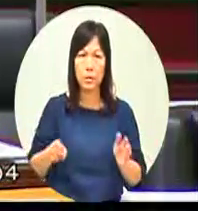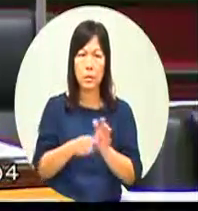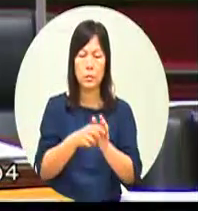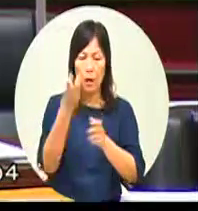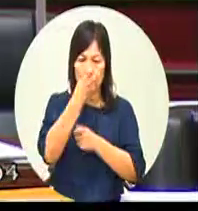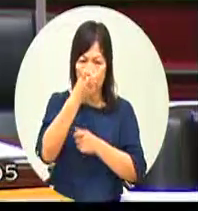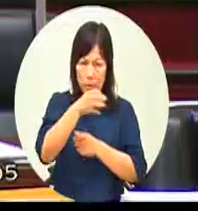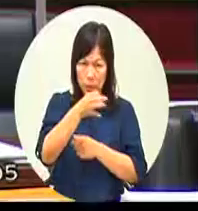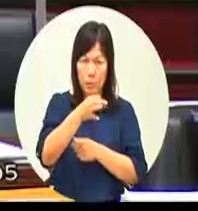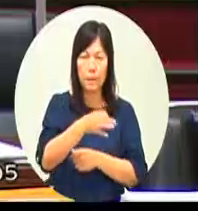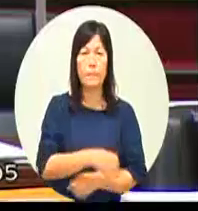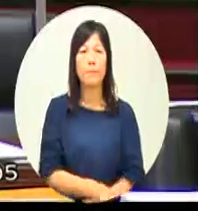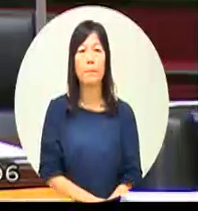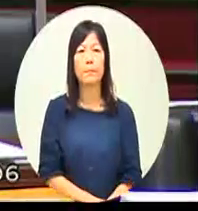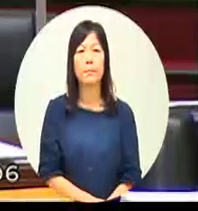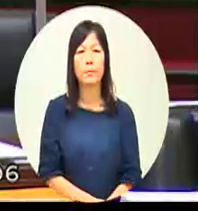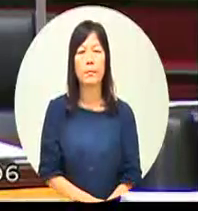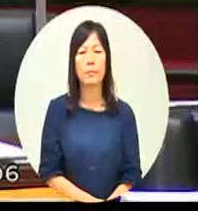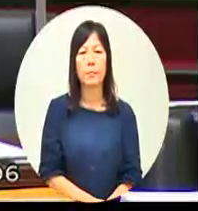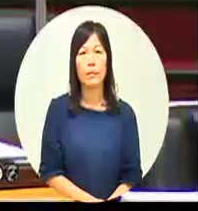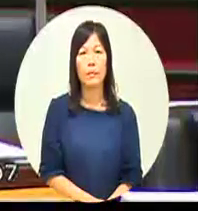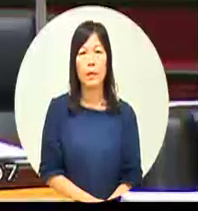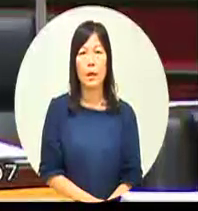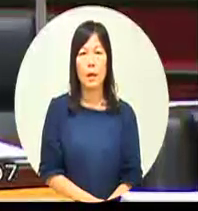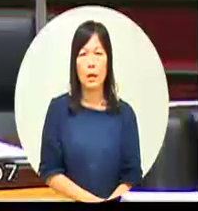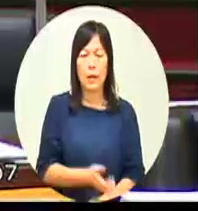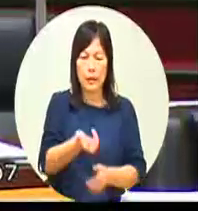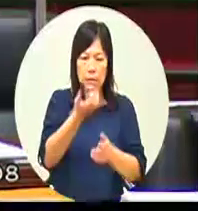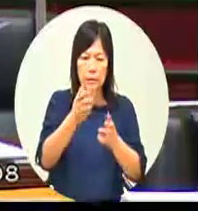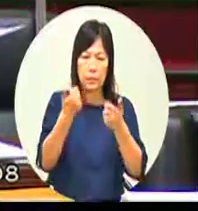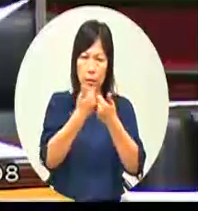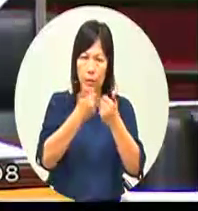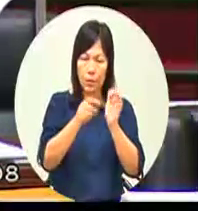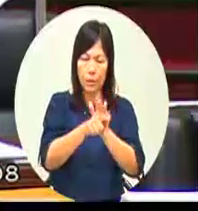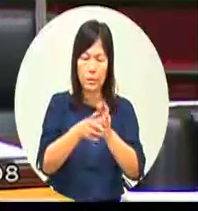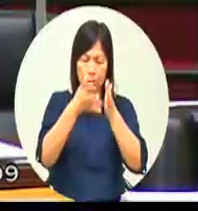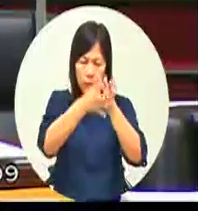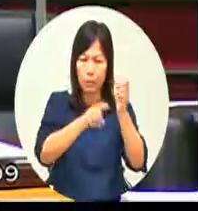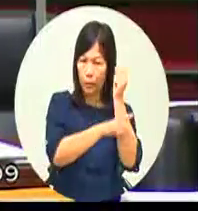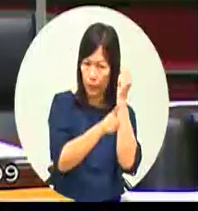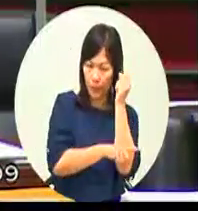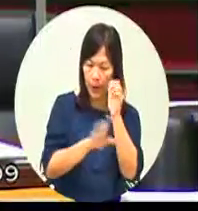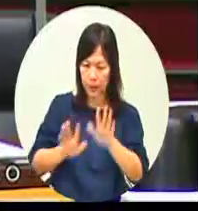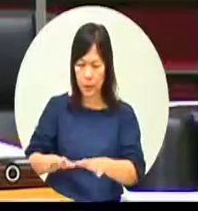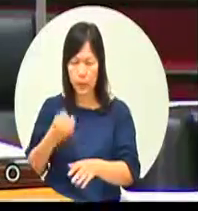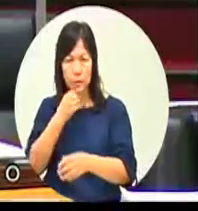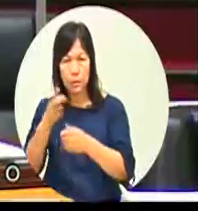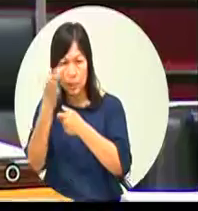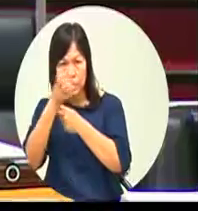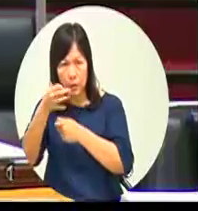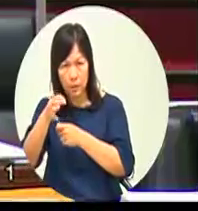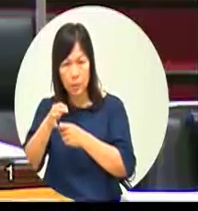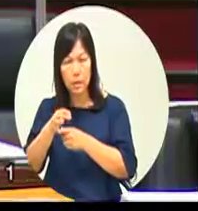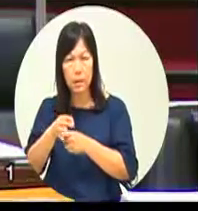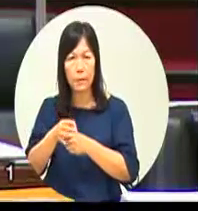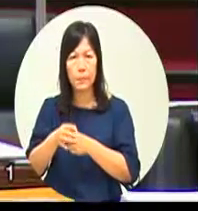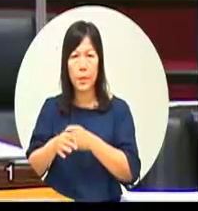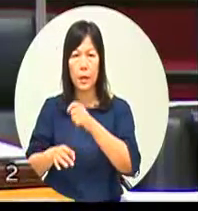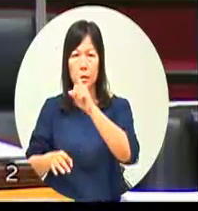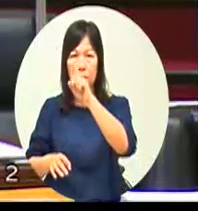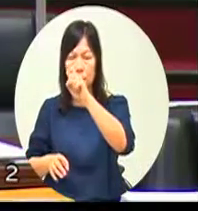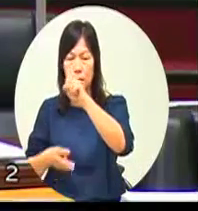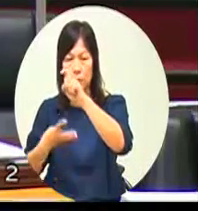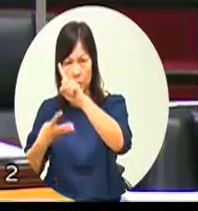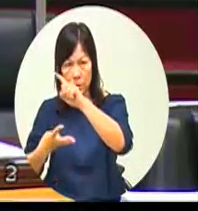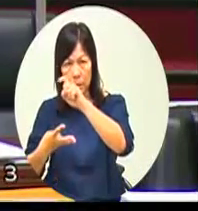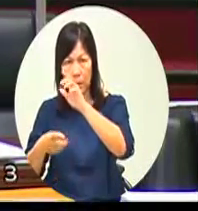算，那预算上个会期审法案，这个会期审预算，我们在11月4号的时候有排一个专案